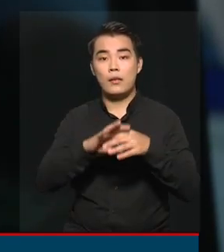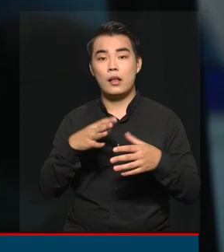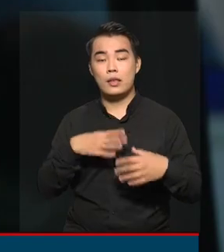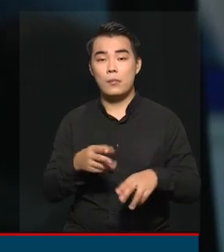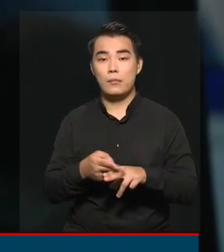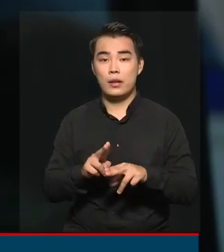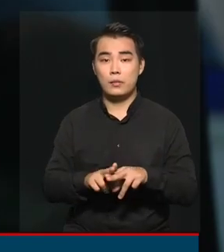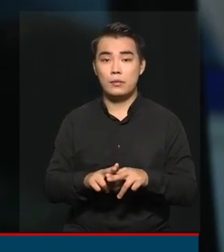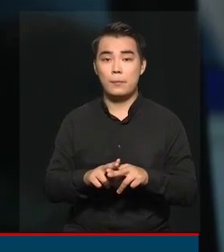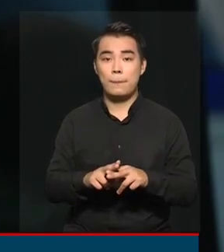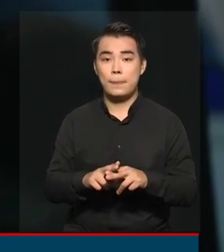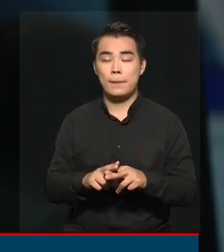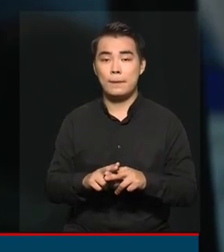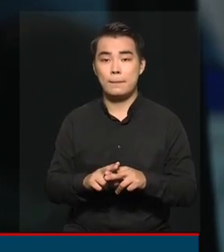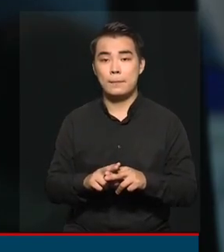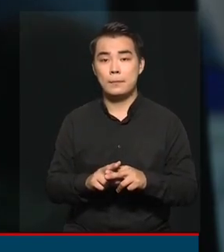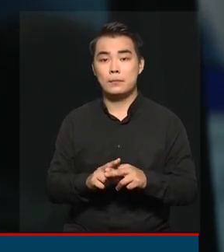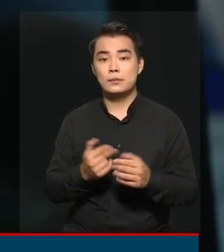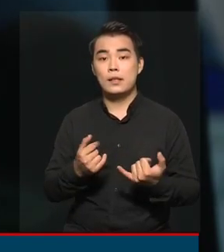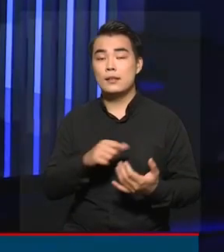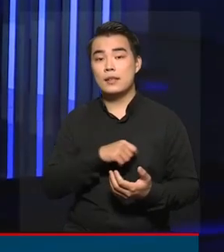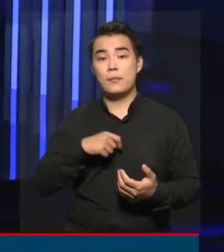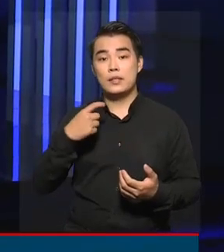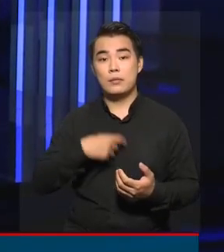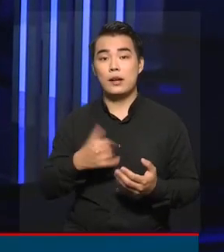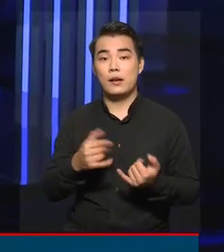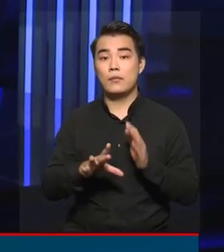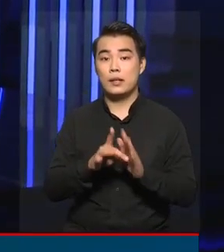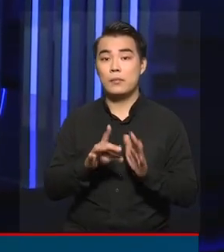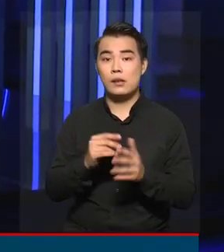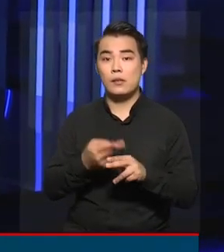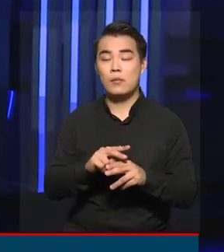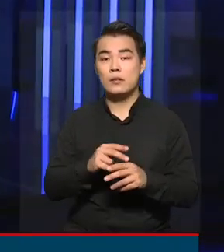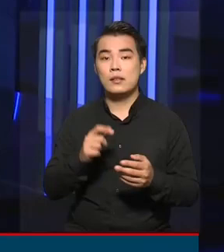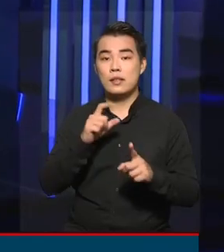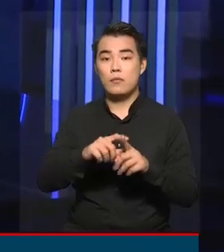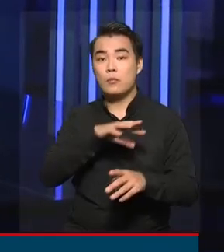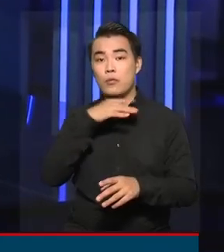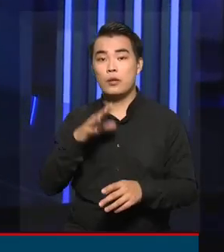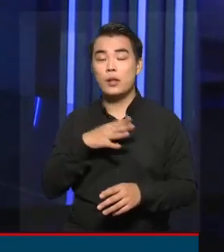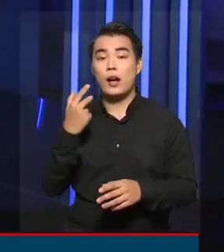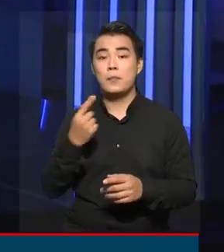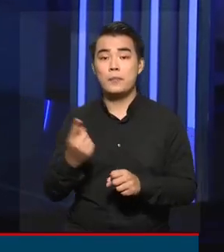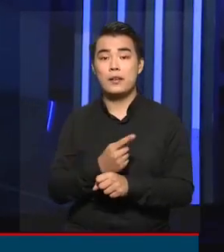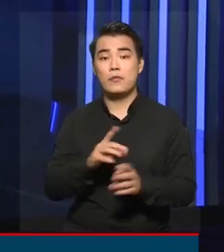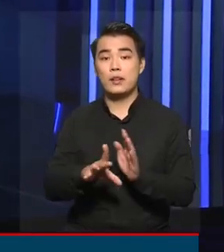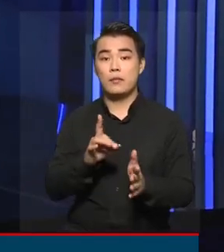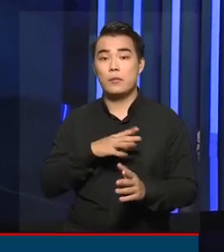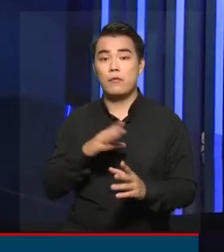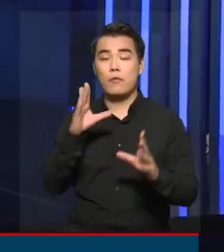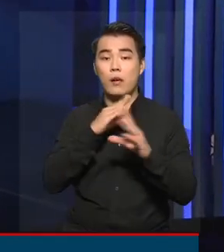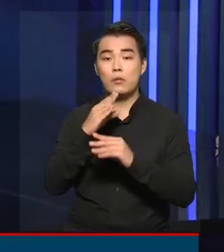Сондықтан жаңағы өз-өзін ұсынушылардың саны көп болды, бірақ мынау бірінші сайлау болғаннан кейін мүмкін